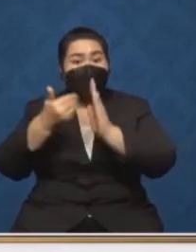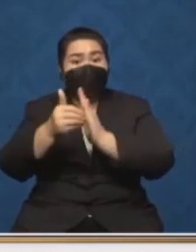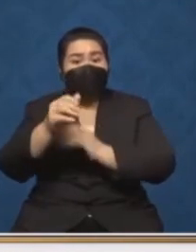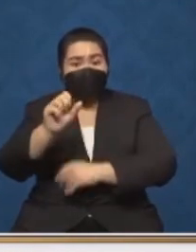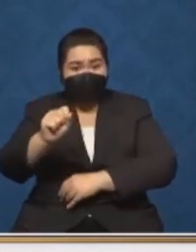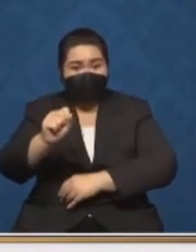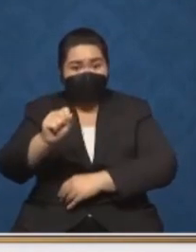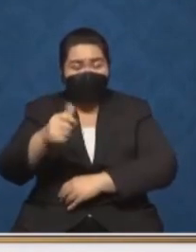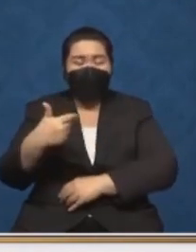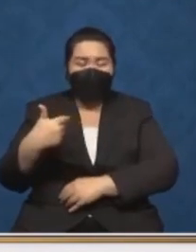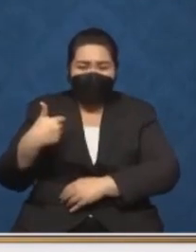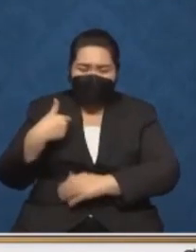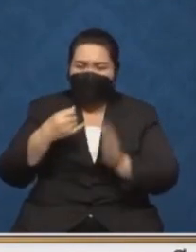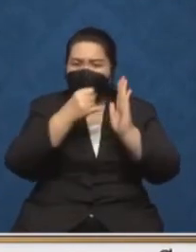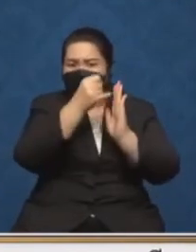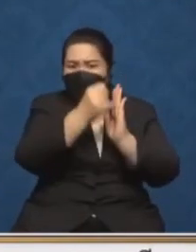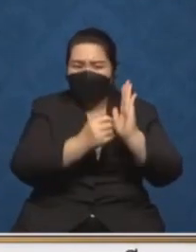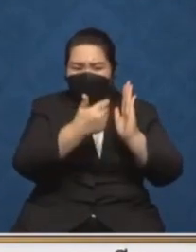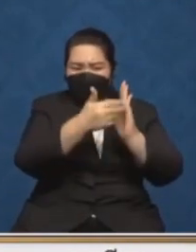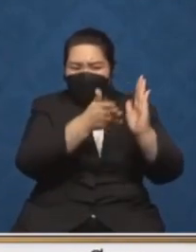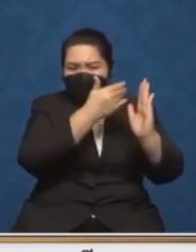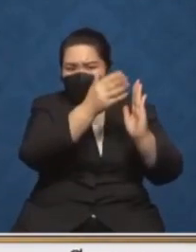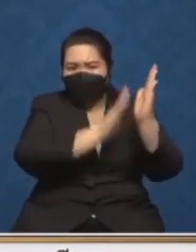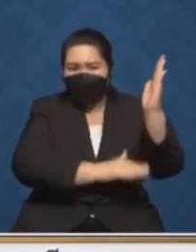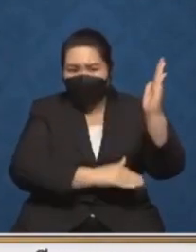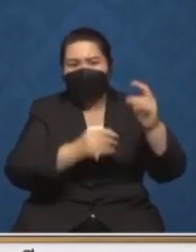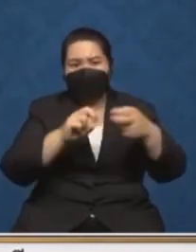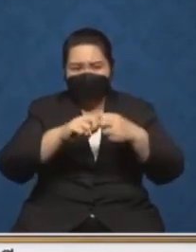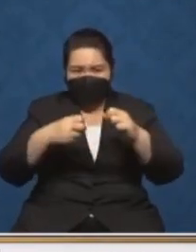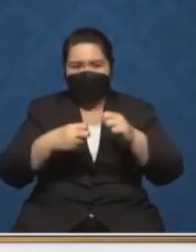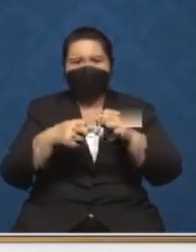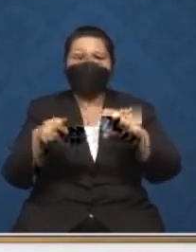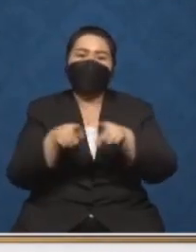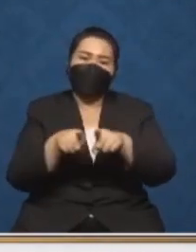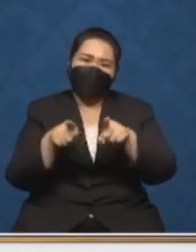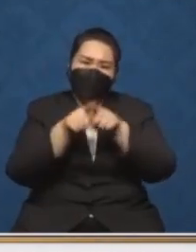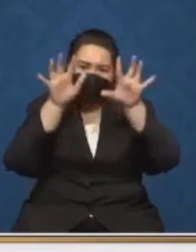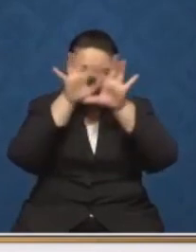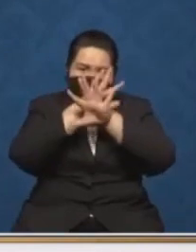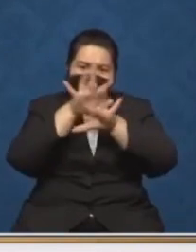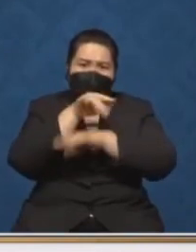แล้วกัพี่น้องในหลายจัหวัด มีปัญหาไ้คลายกัน